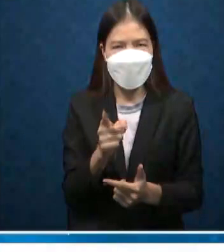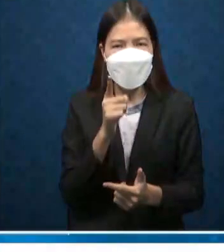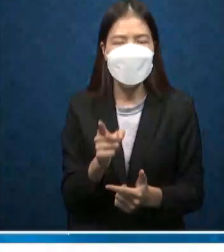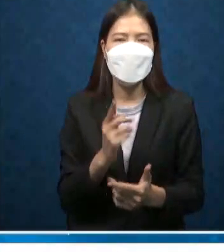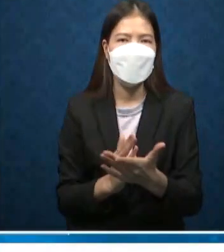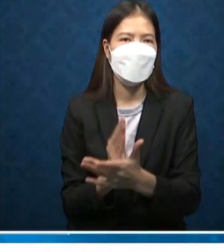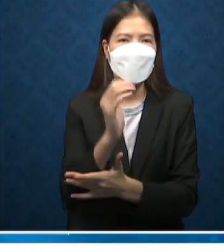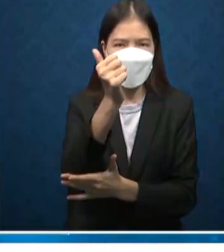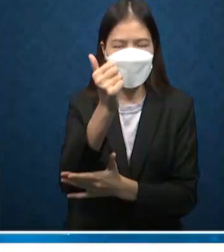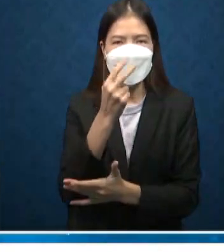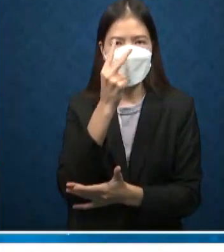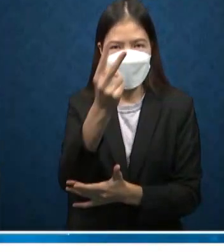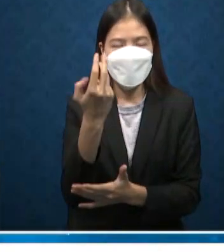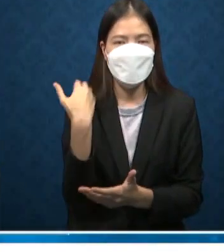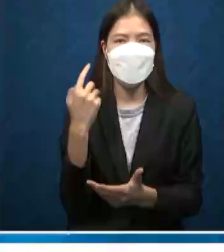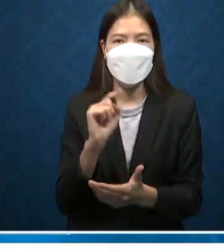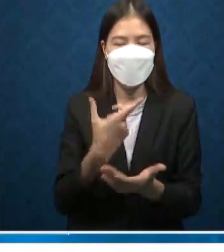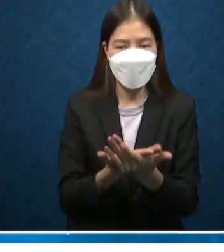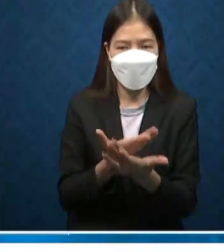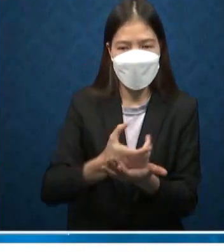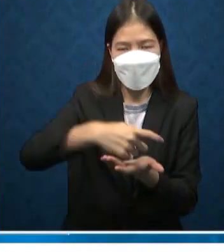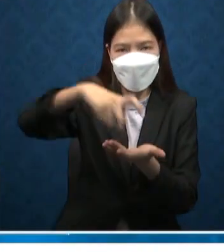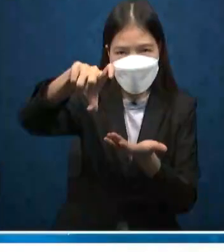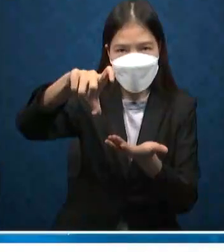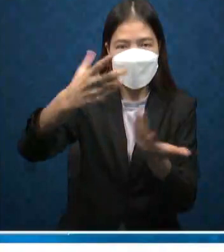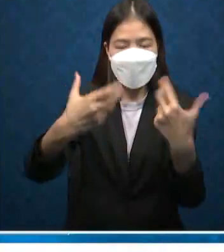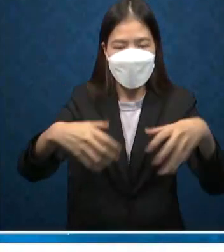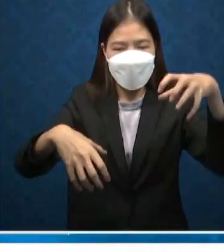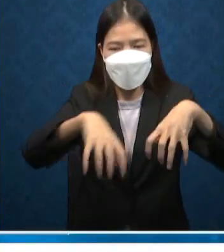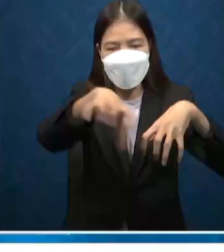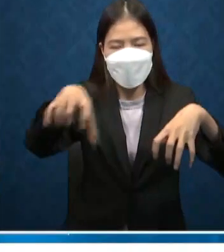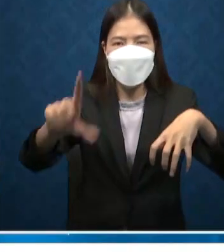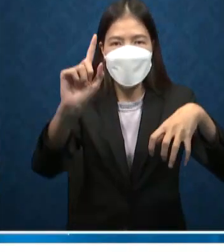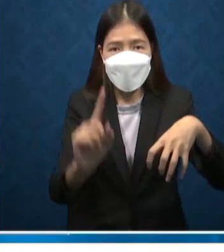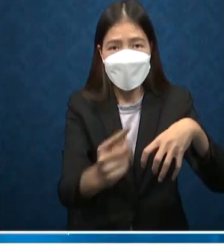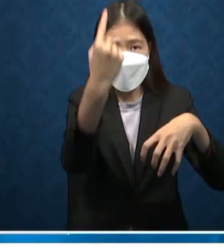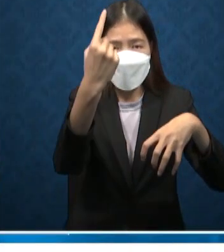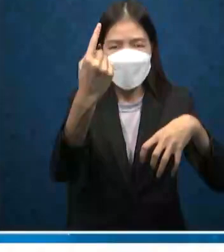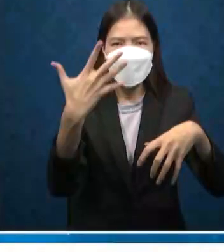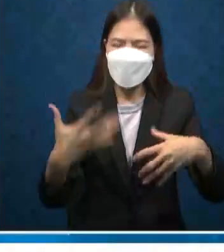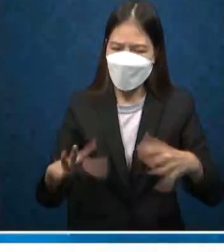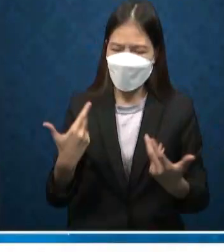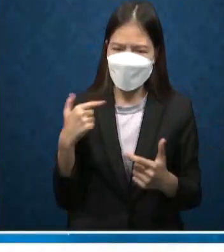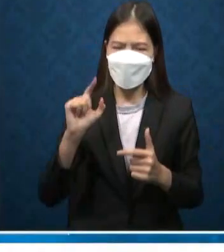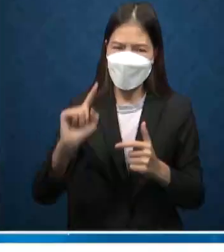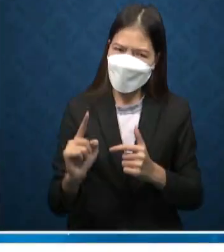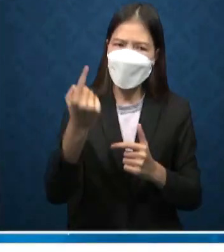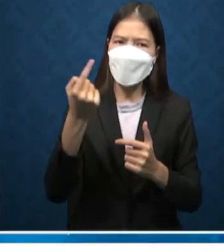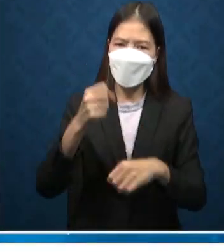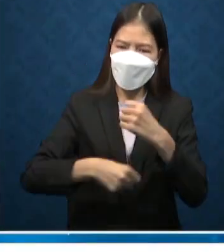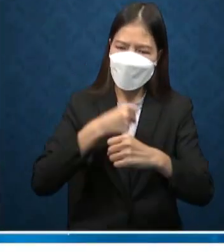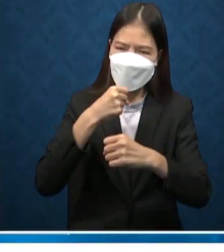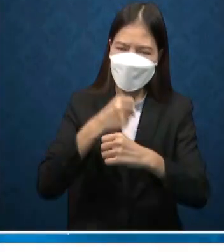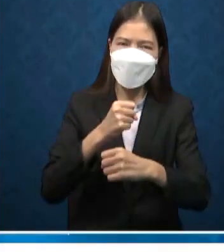ะครับอันนี้เราเห็นในส่วนของการที่โอนไปให้กับหน่วยงานใหม่หรืองานที่เกิดขึ้นใหม่ในปีงบประม